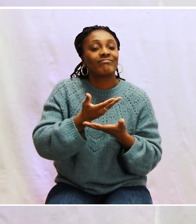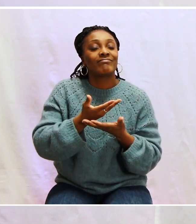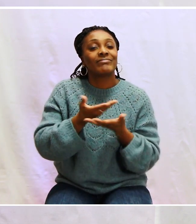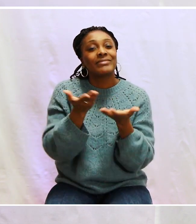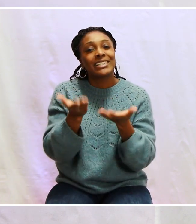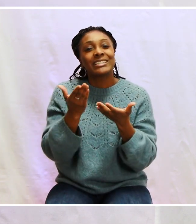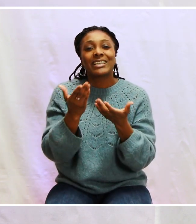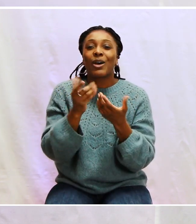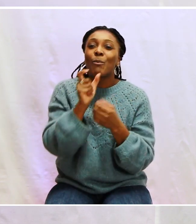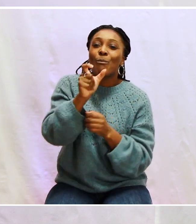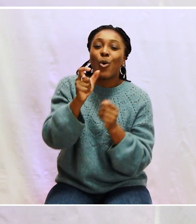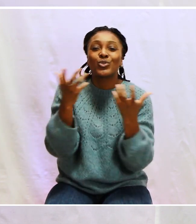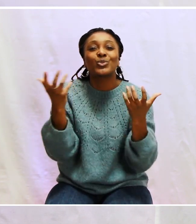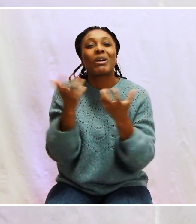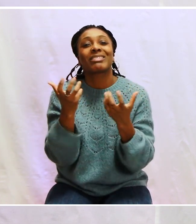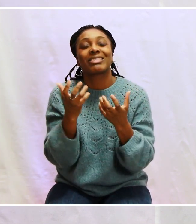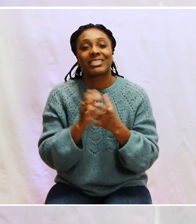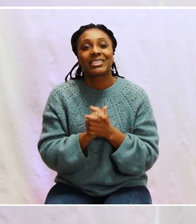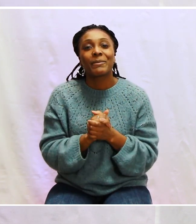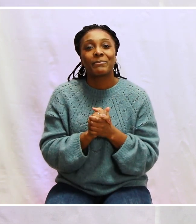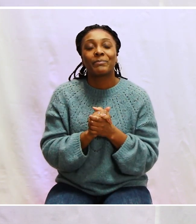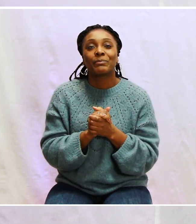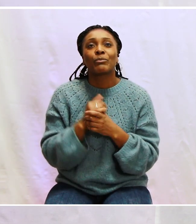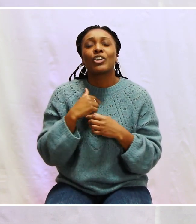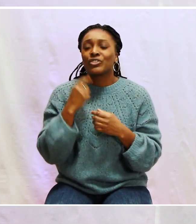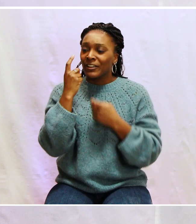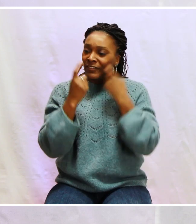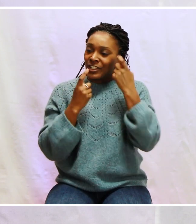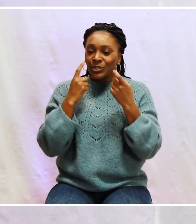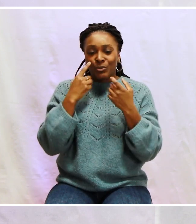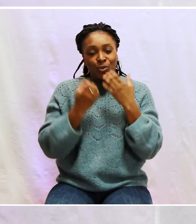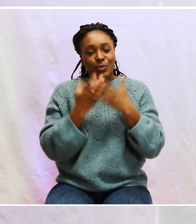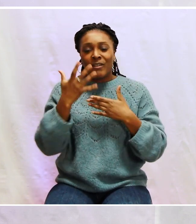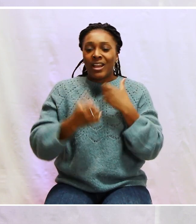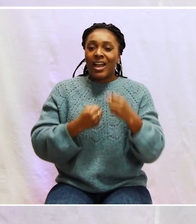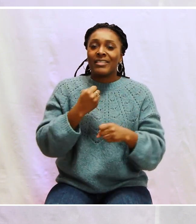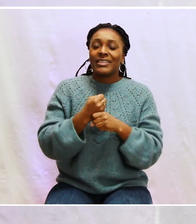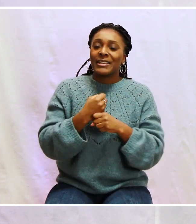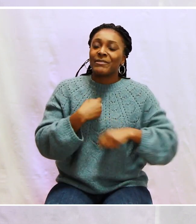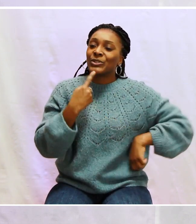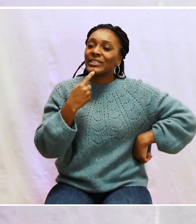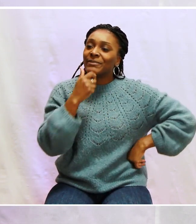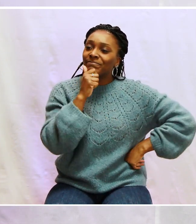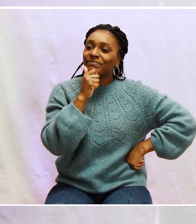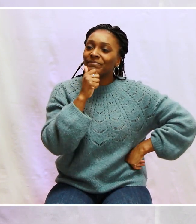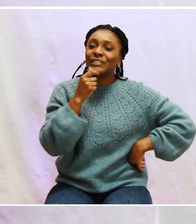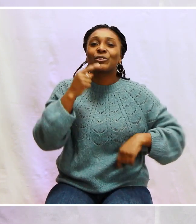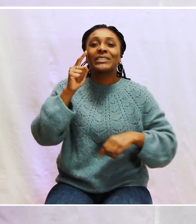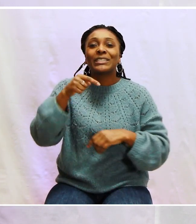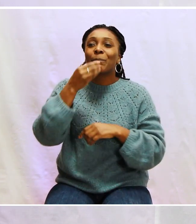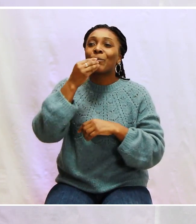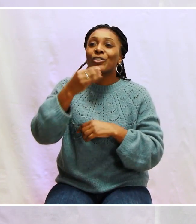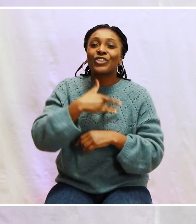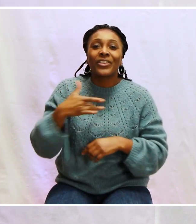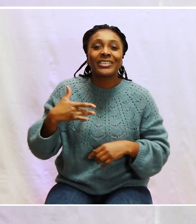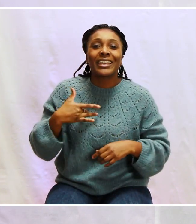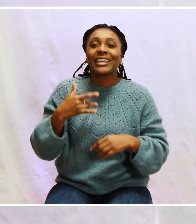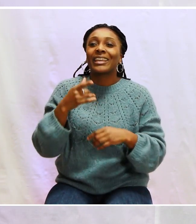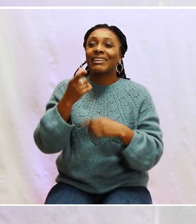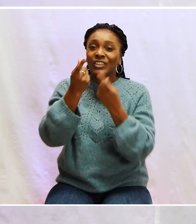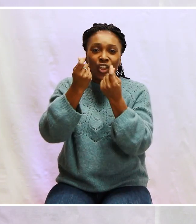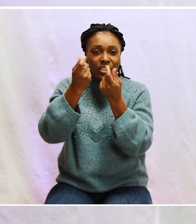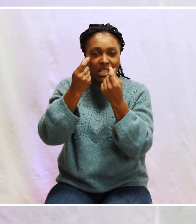Souhaiter, quand cette année je réfléchissais, je disais Seigneur, mais souhaiter la bonne santé, souhaiter la